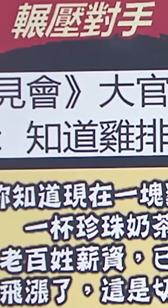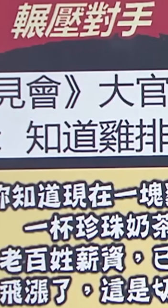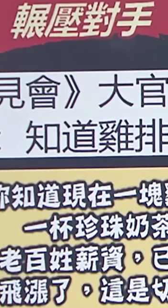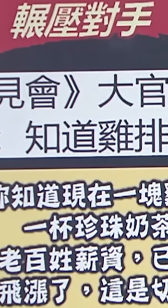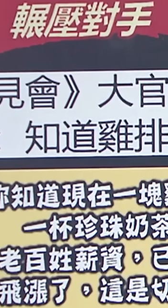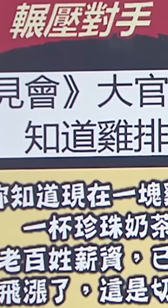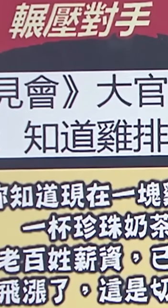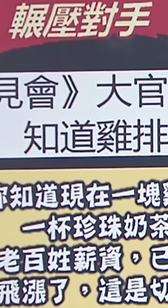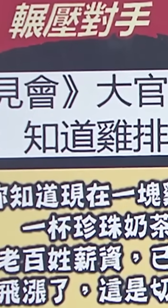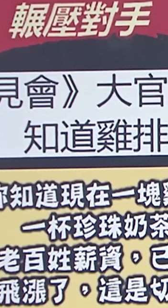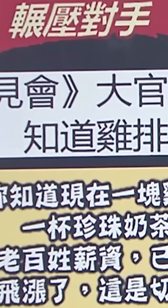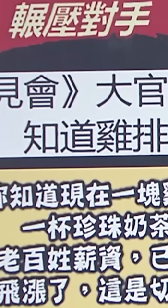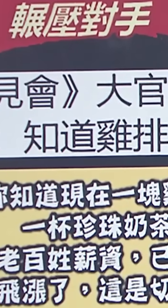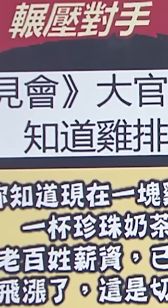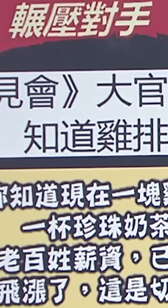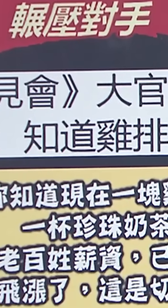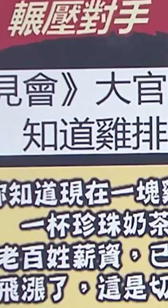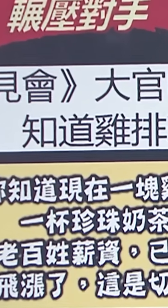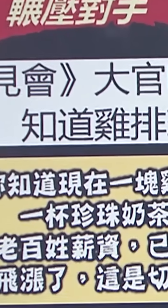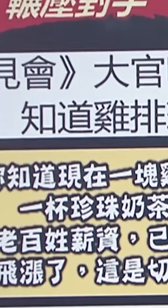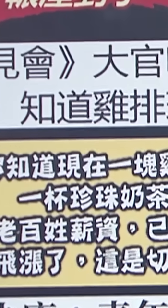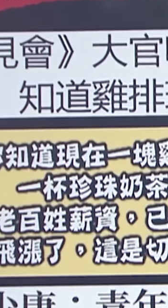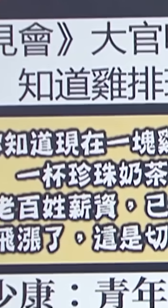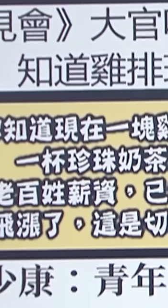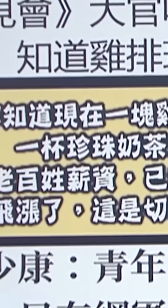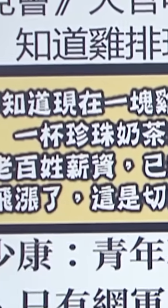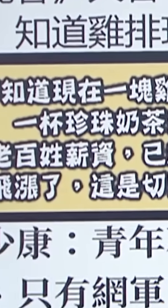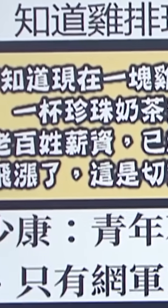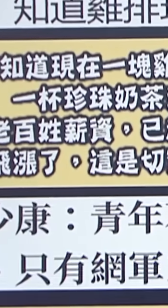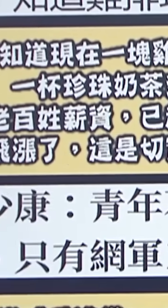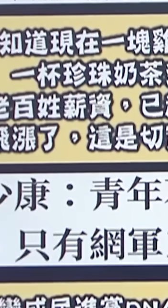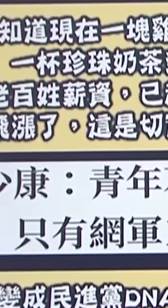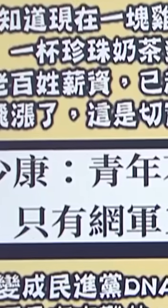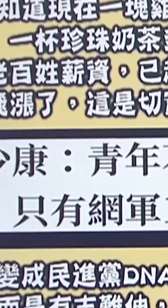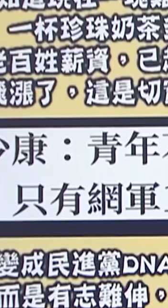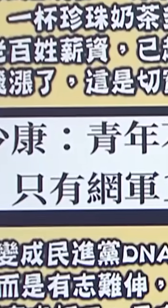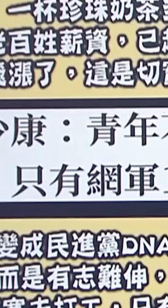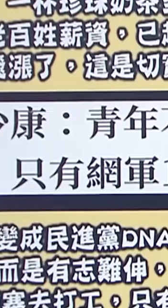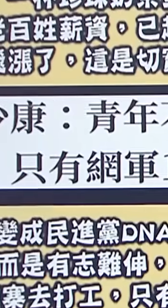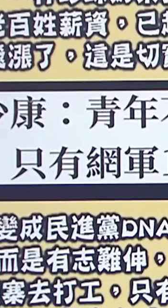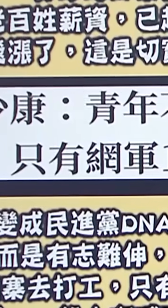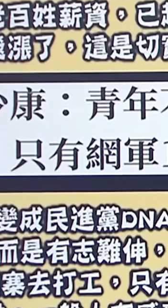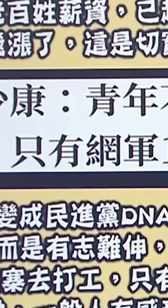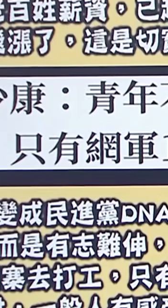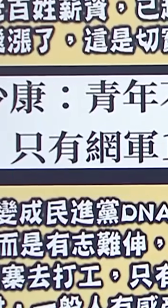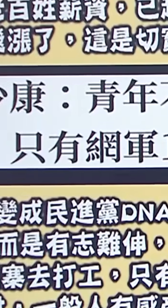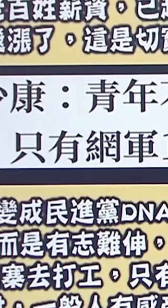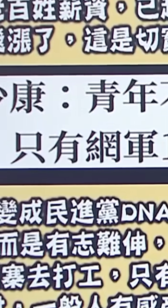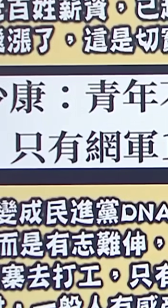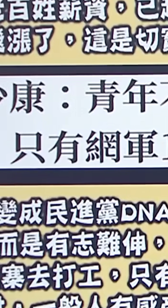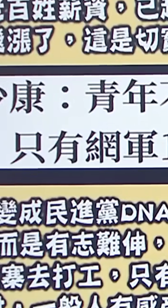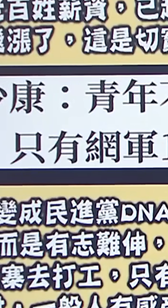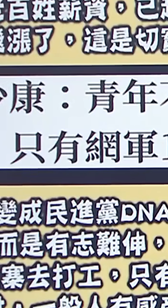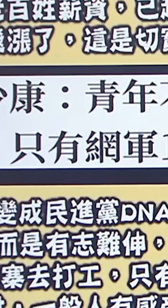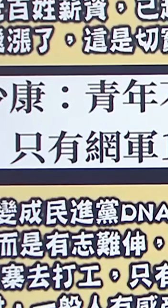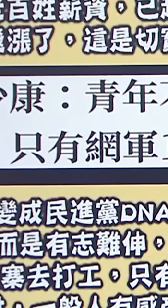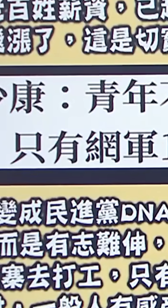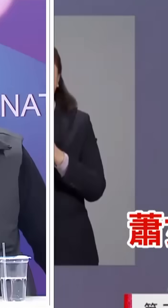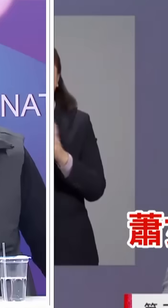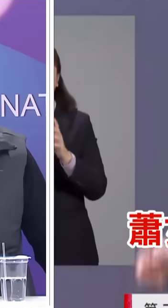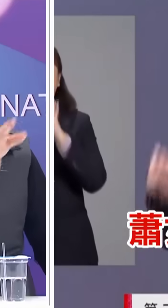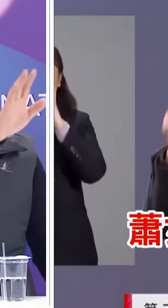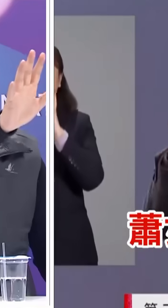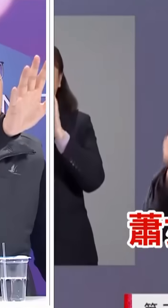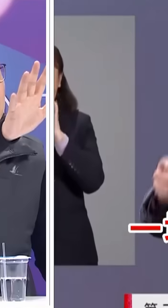人对不对？拿社会住宅，蔡英文说200,000户，真的中央盖的哈，完工的哈。我在半年前看到知道是零户，结